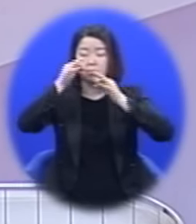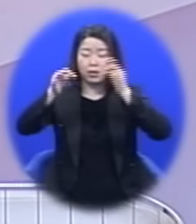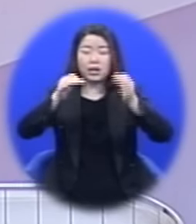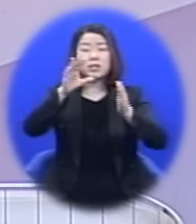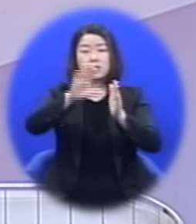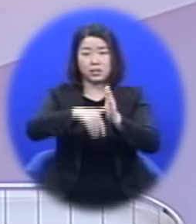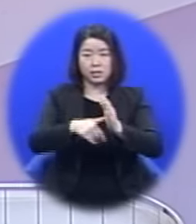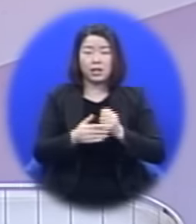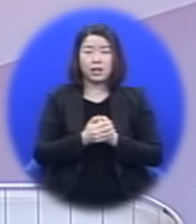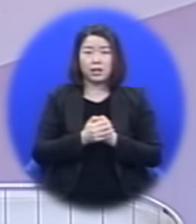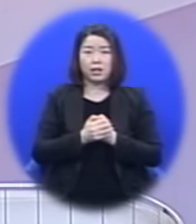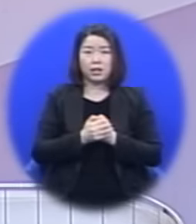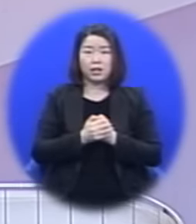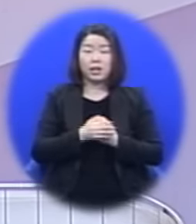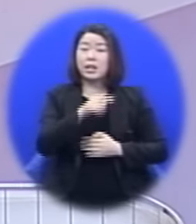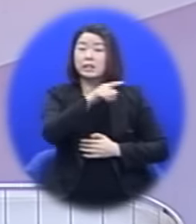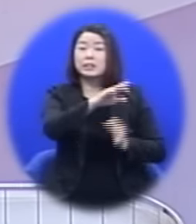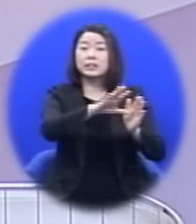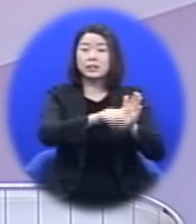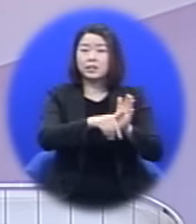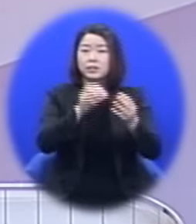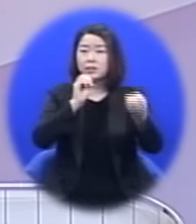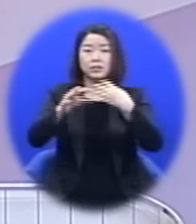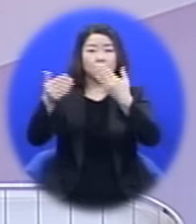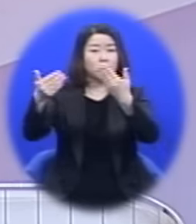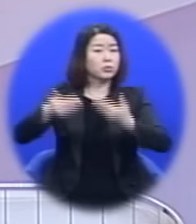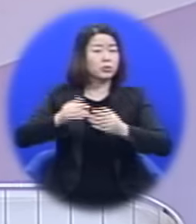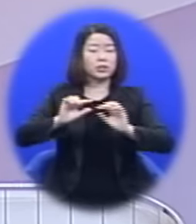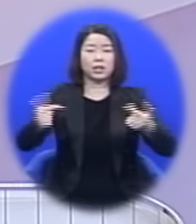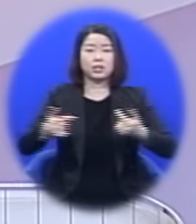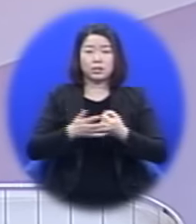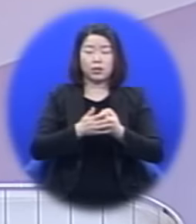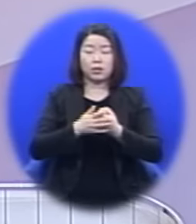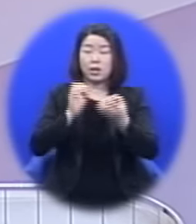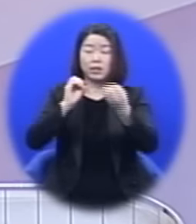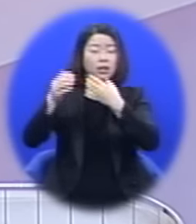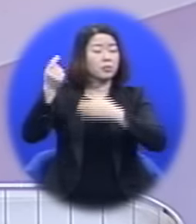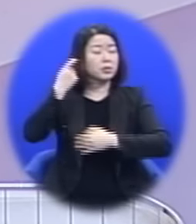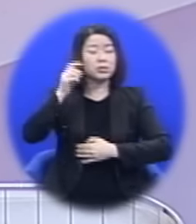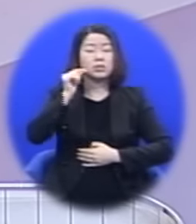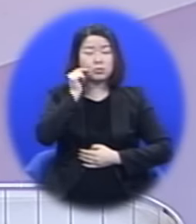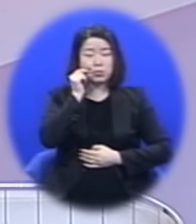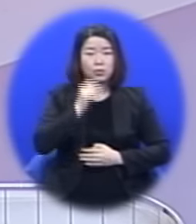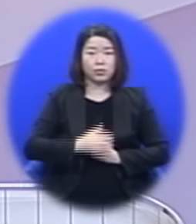때 응답 못 받았습니다. 대답을 듣지 못했어요.